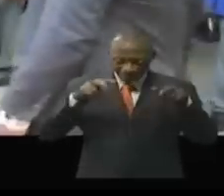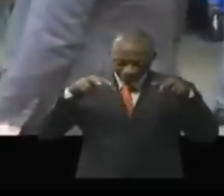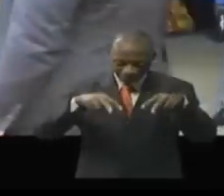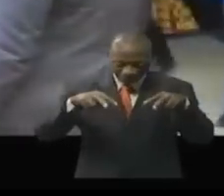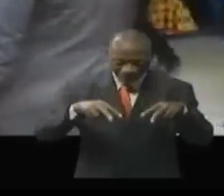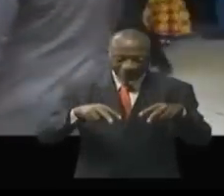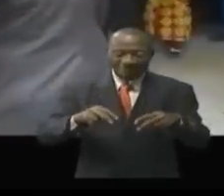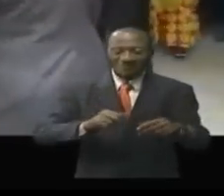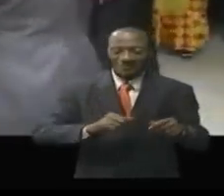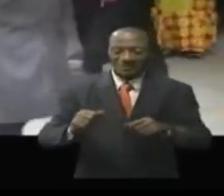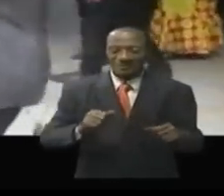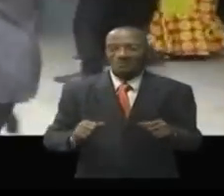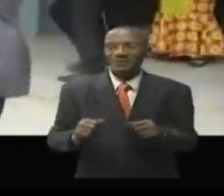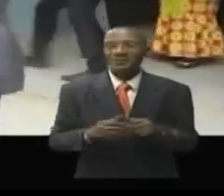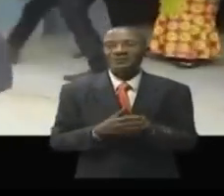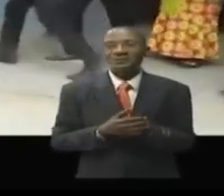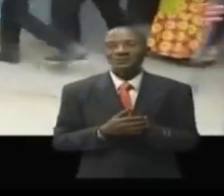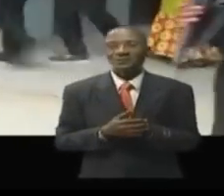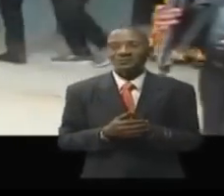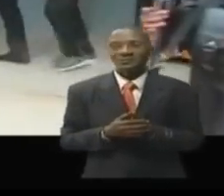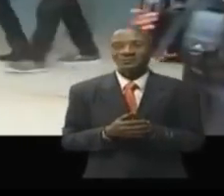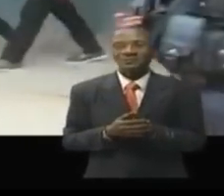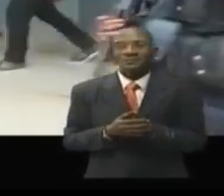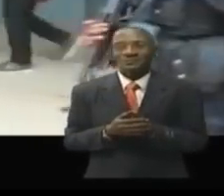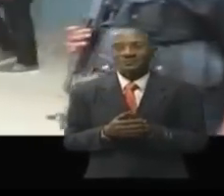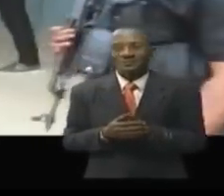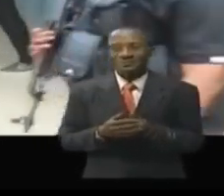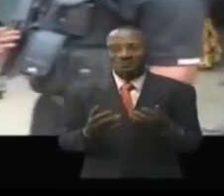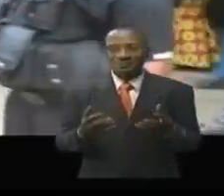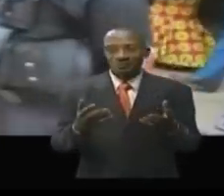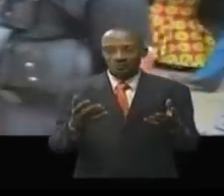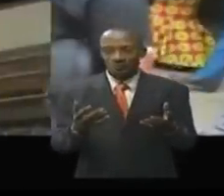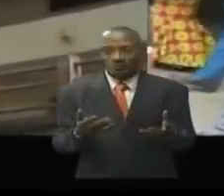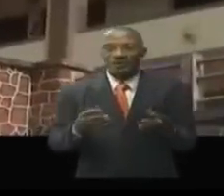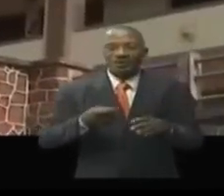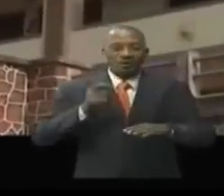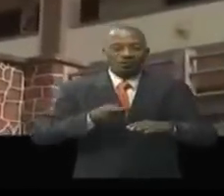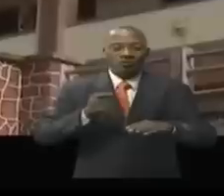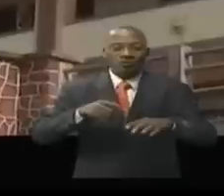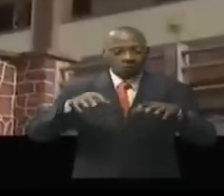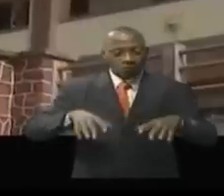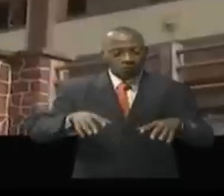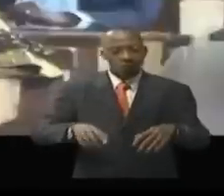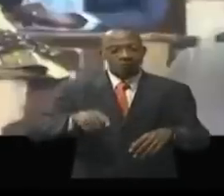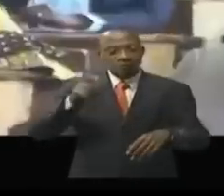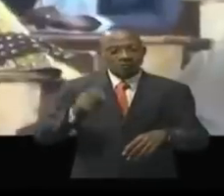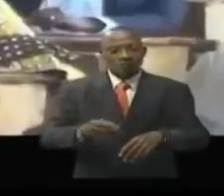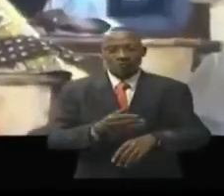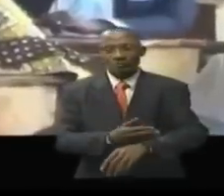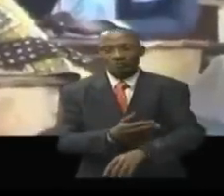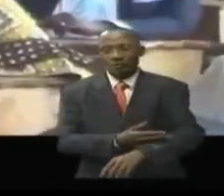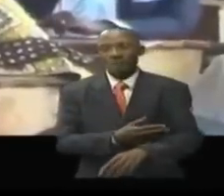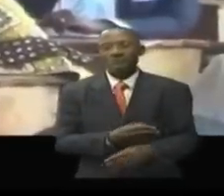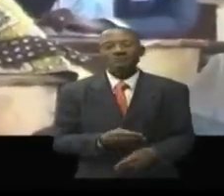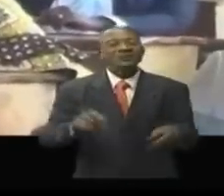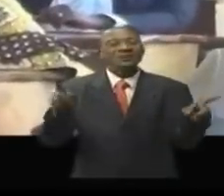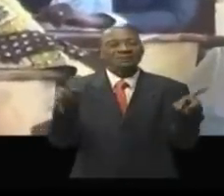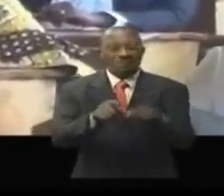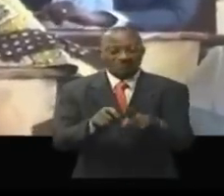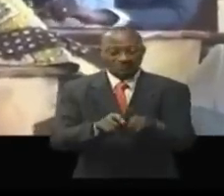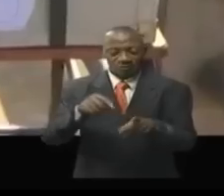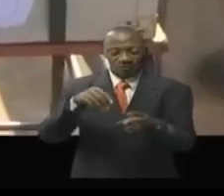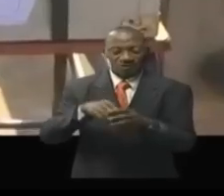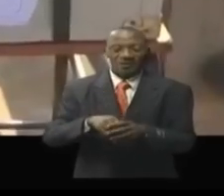à rassurer la garantie de droits des personnes et des justiciables. Au Sud Kivu, 821 candidats